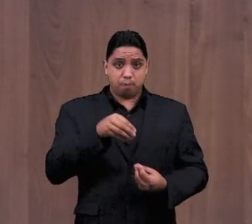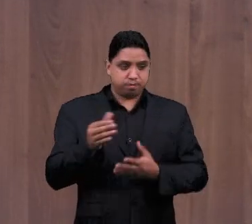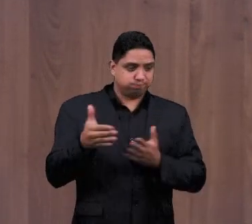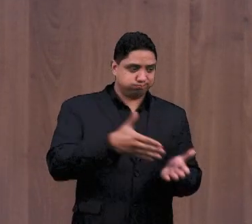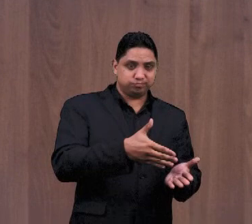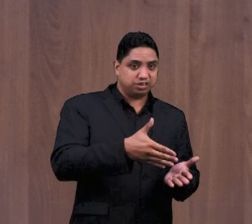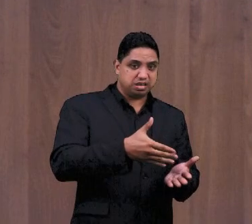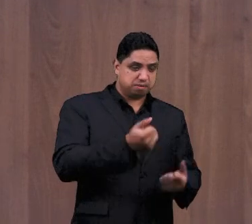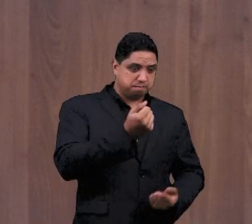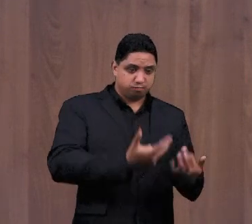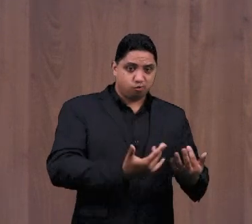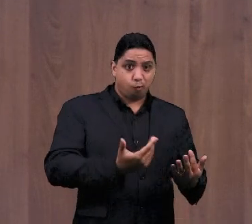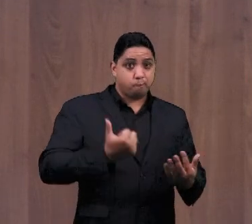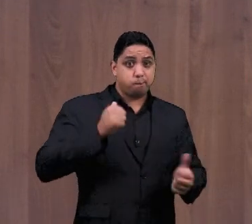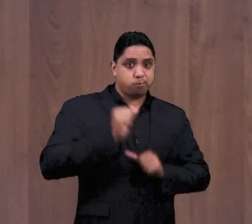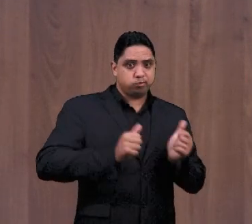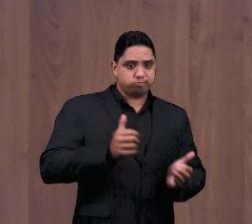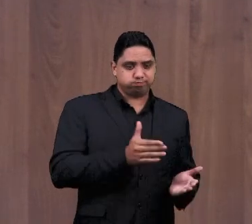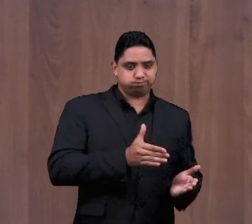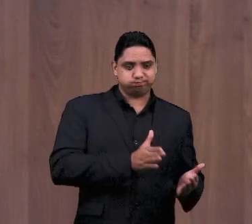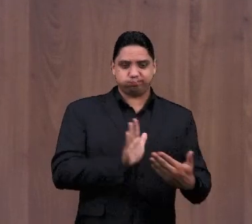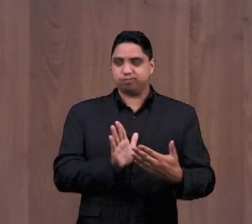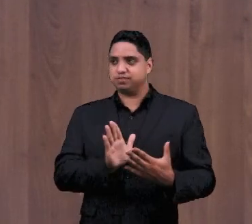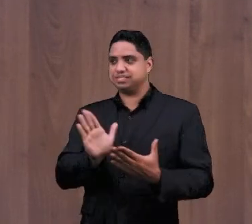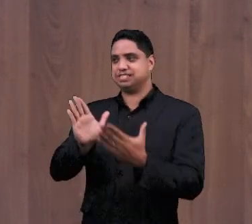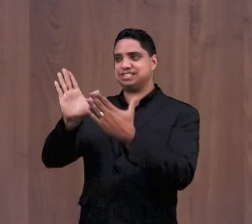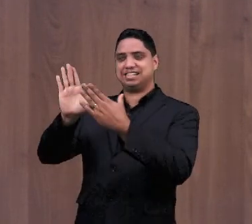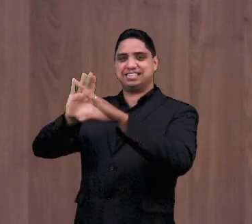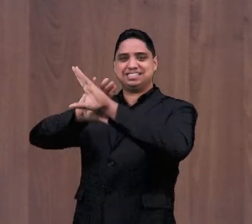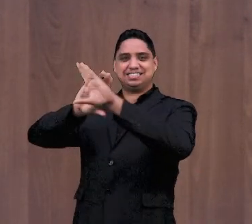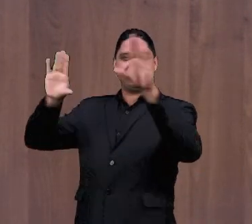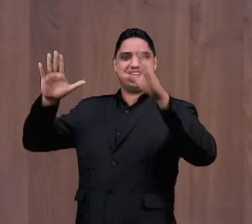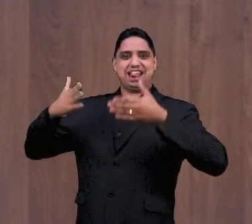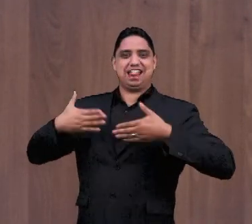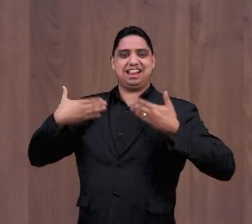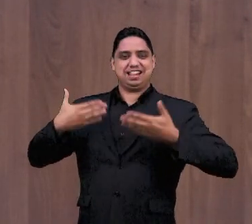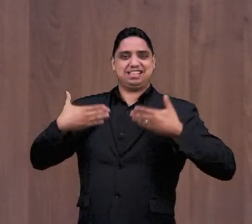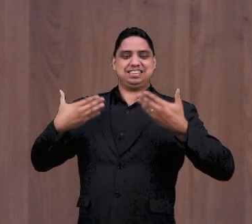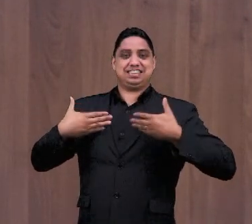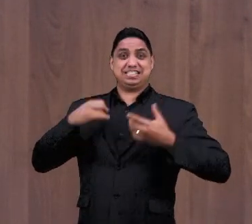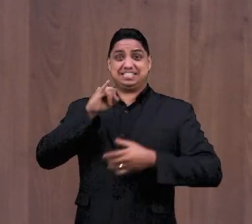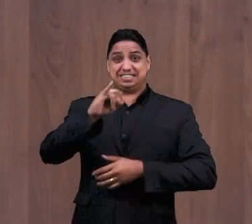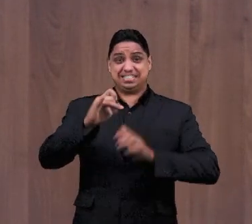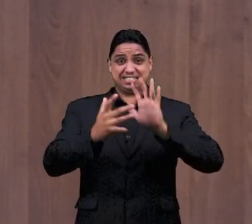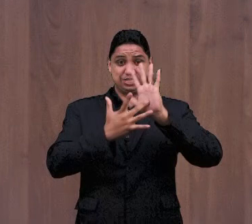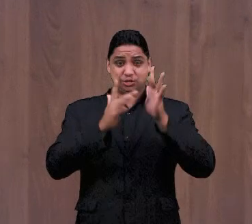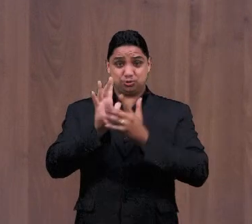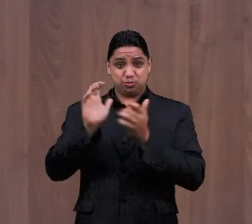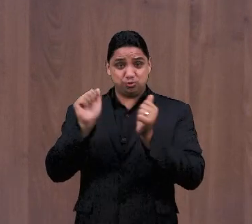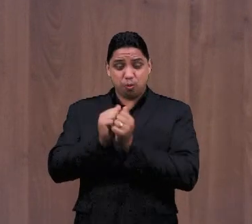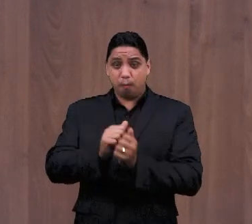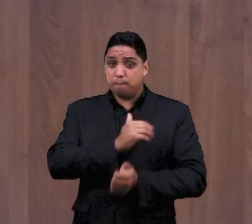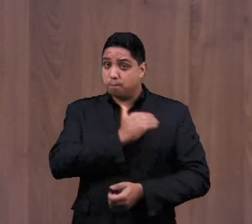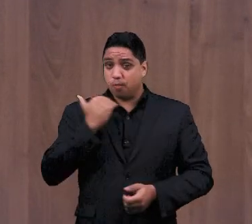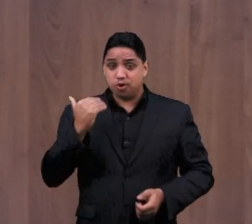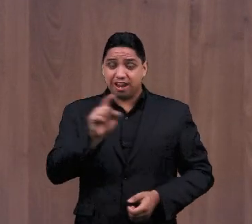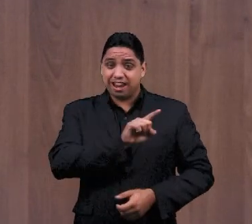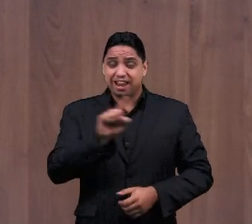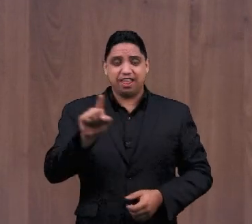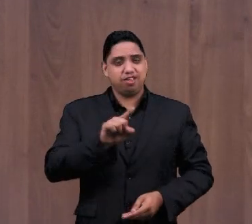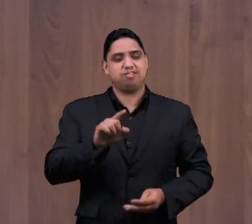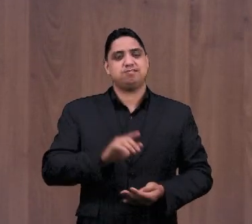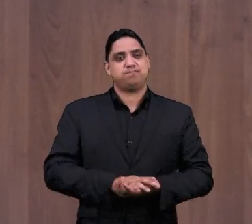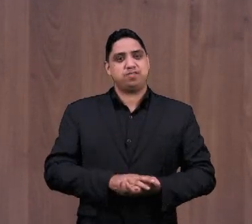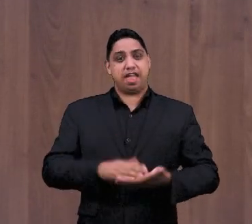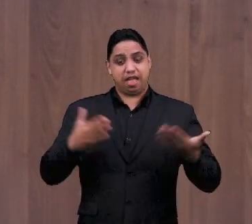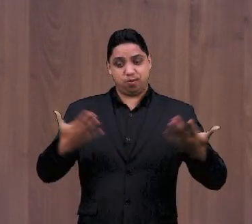éternelle vers la vie éternelle, où Jésus est présent et il n'a pas de mort. Dans ce mois, en spécial, nous sommes en